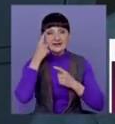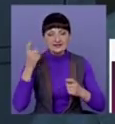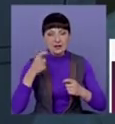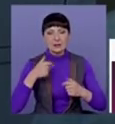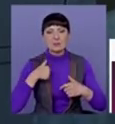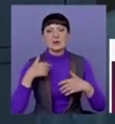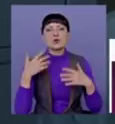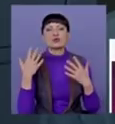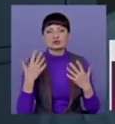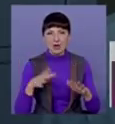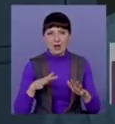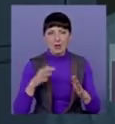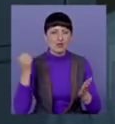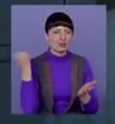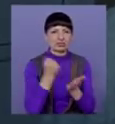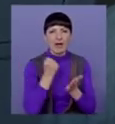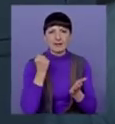уже